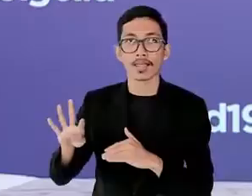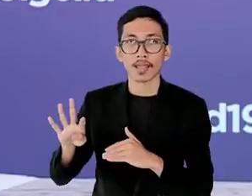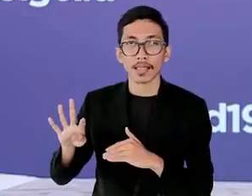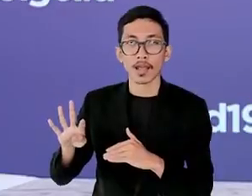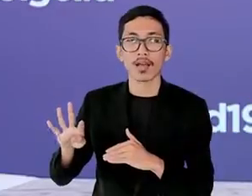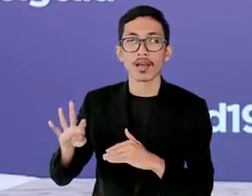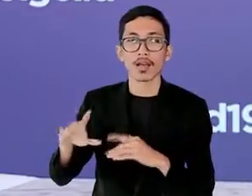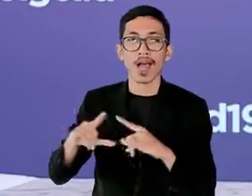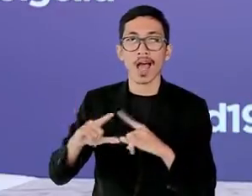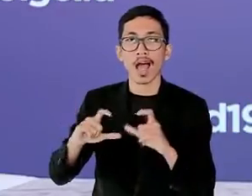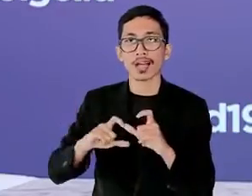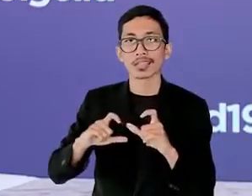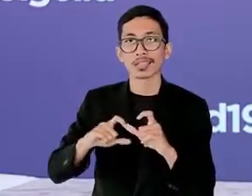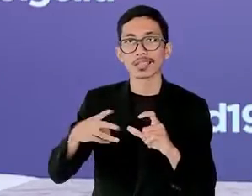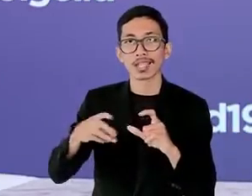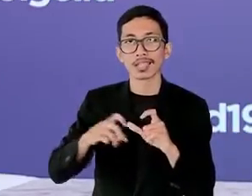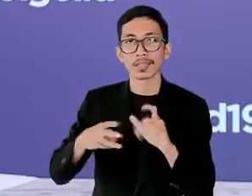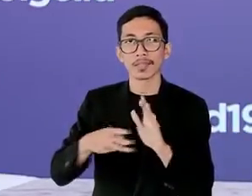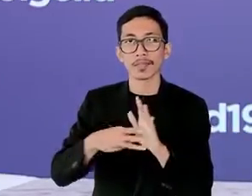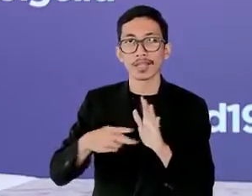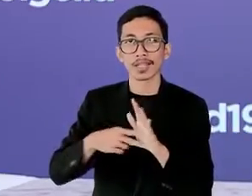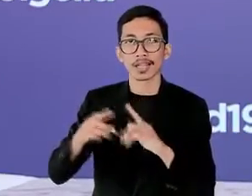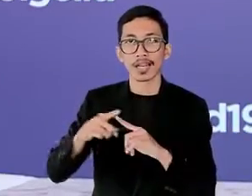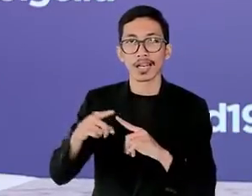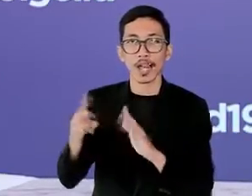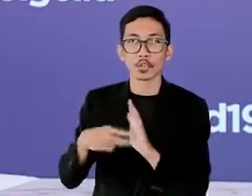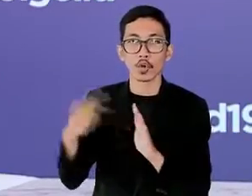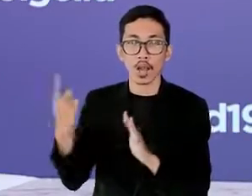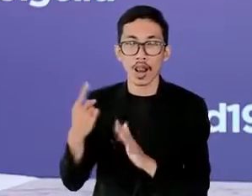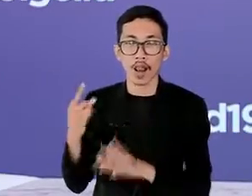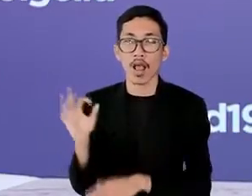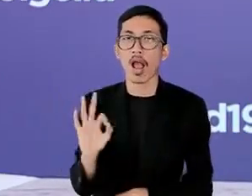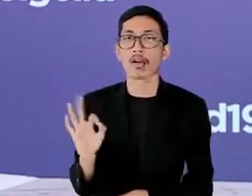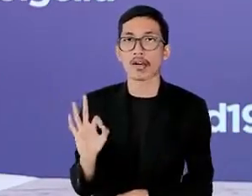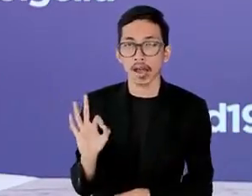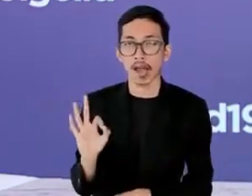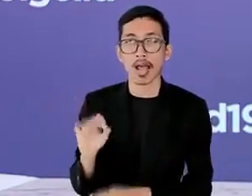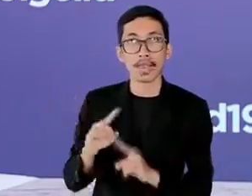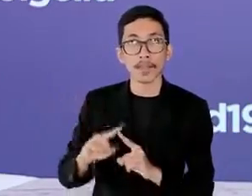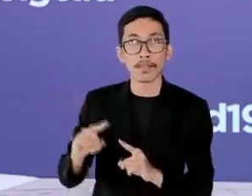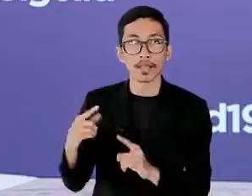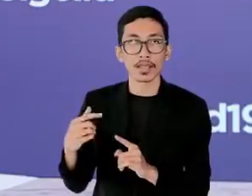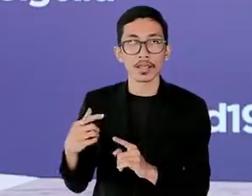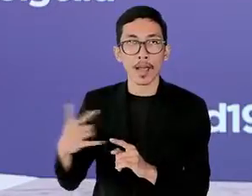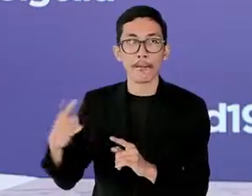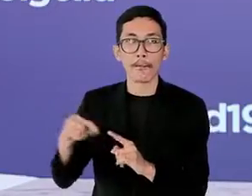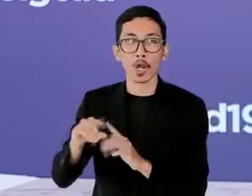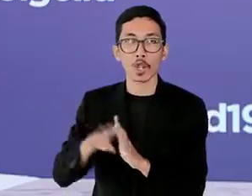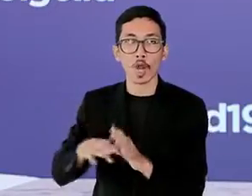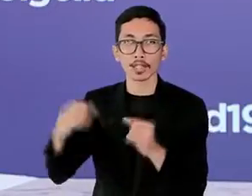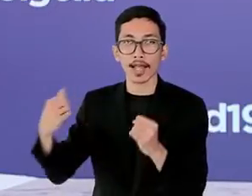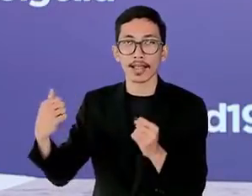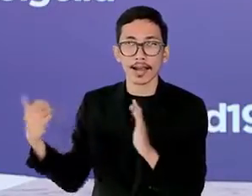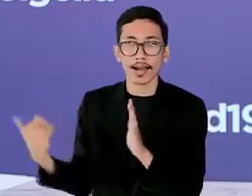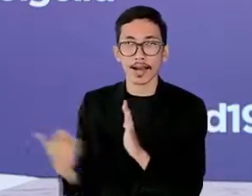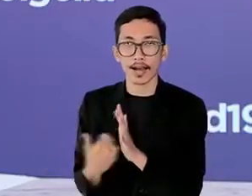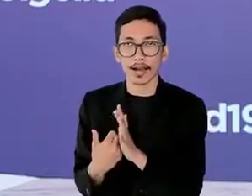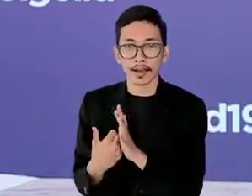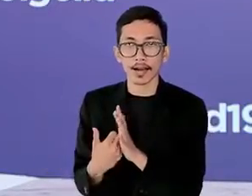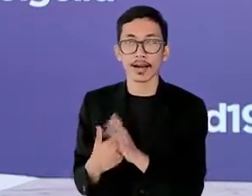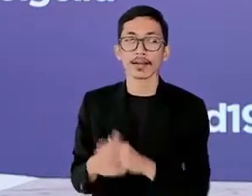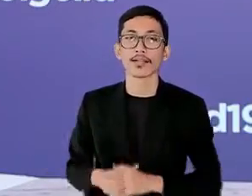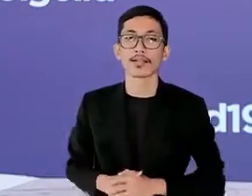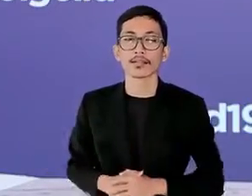nasional bagi satuan pendidikan dan dilakukannya uji coba protokol kesehatan di Mal bagi seluruh kabupaten